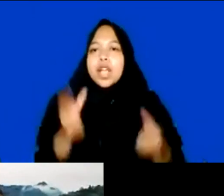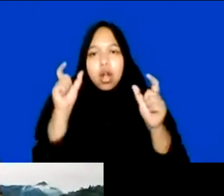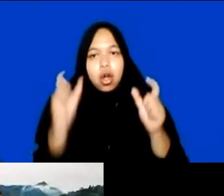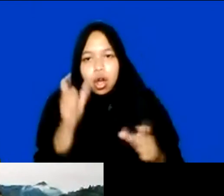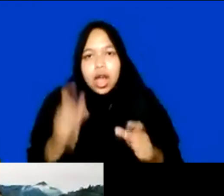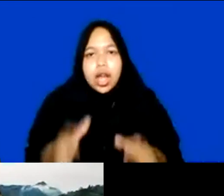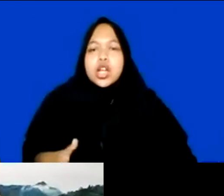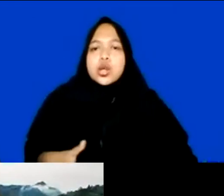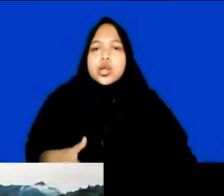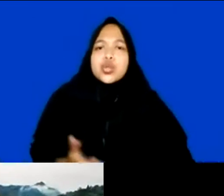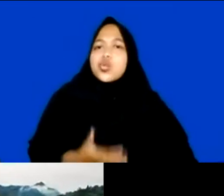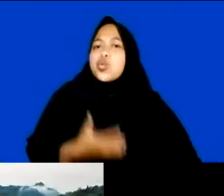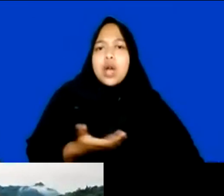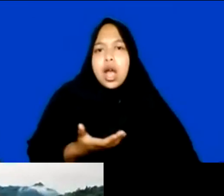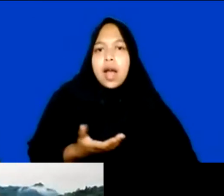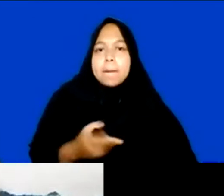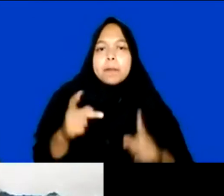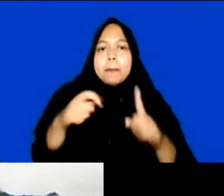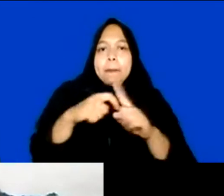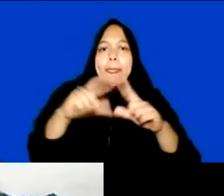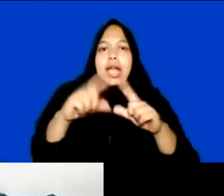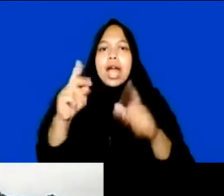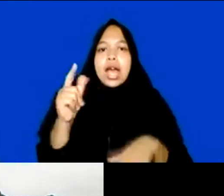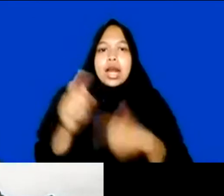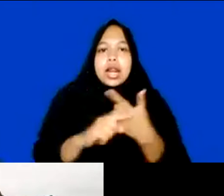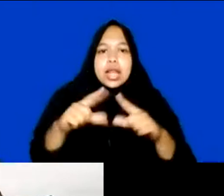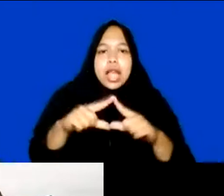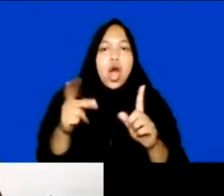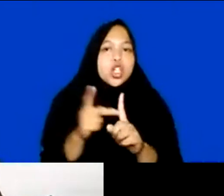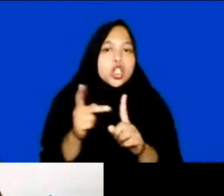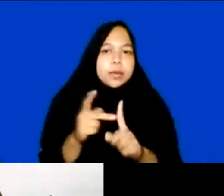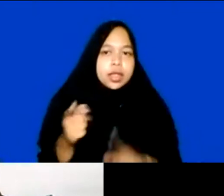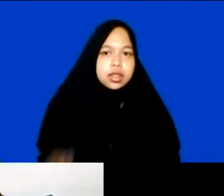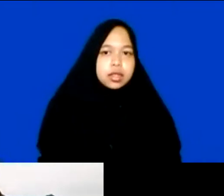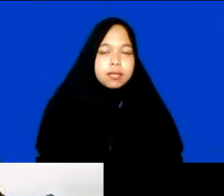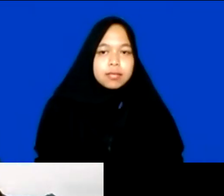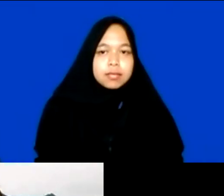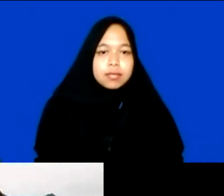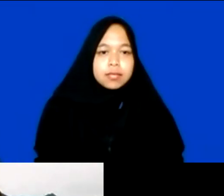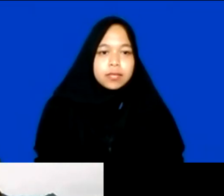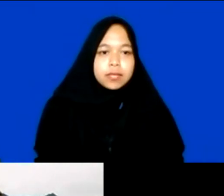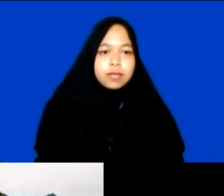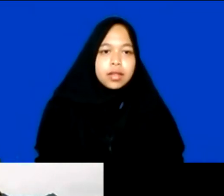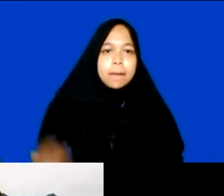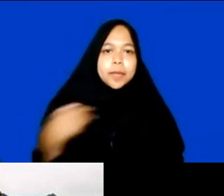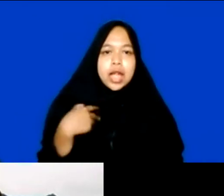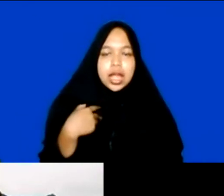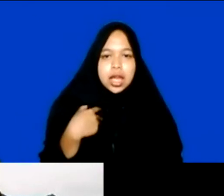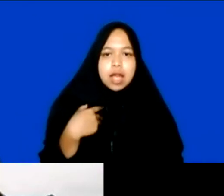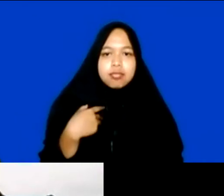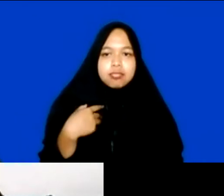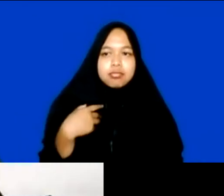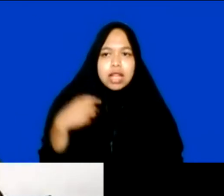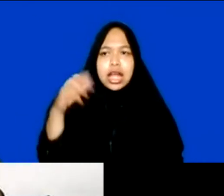secara emosional gitu kan, dia pasti emang suka gitu loh apapun yang dibuat hospit. Dan itu kita sudah menemukan orang-orang seperti itu di klien kita gitu